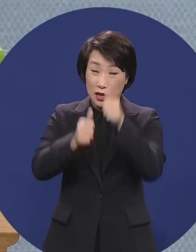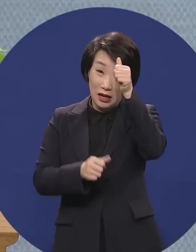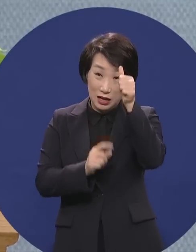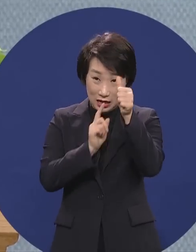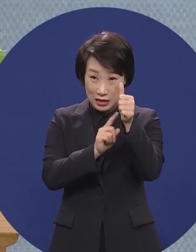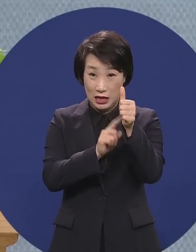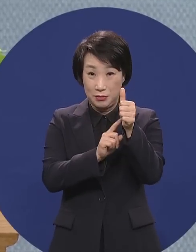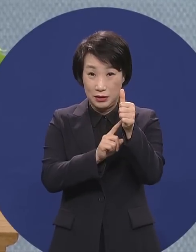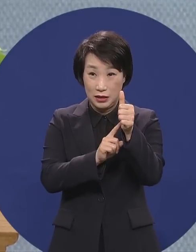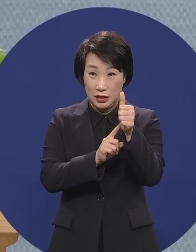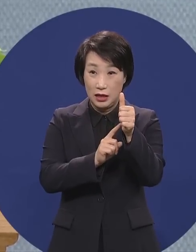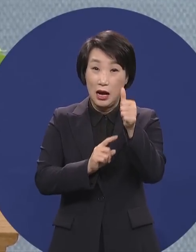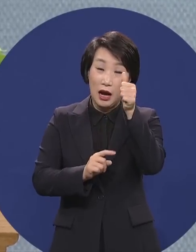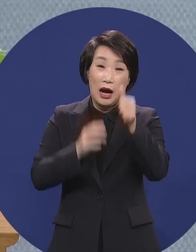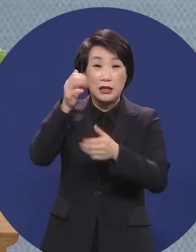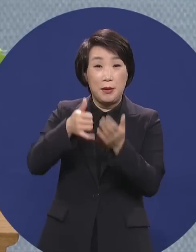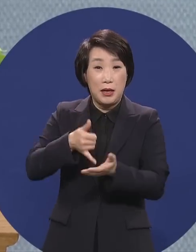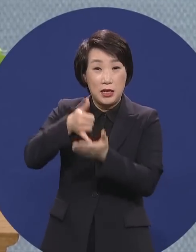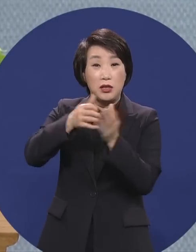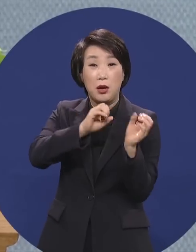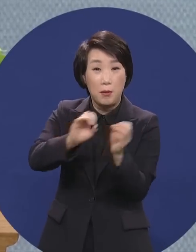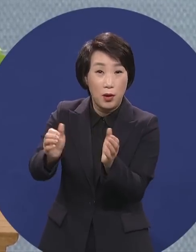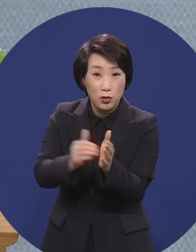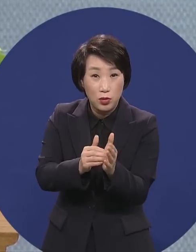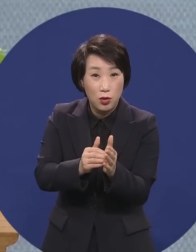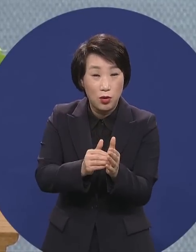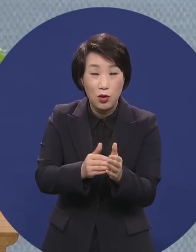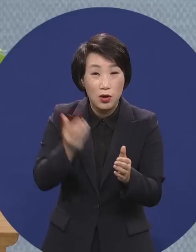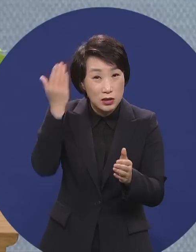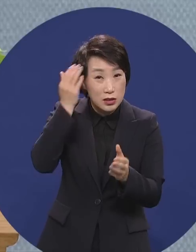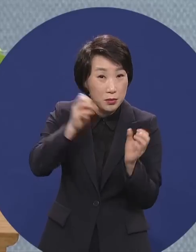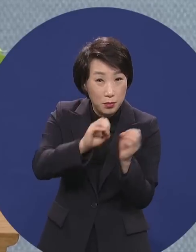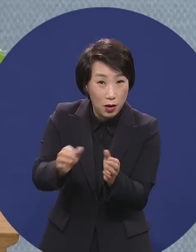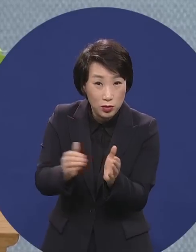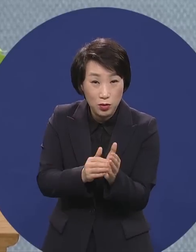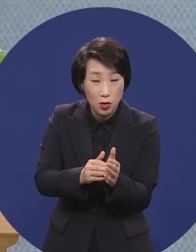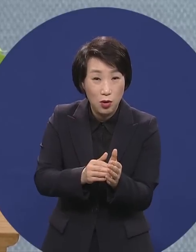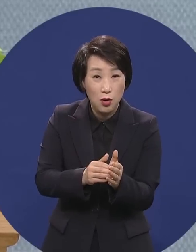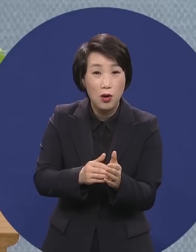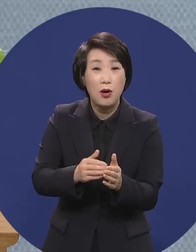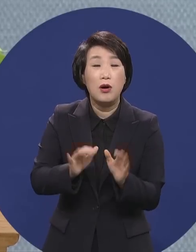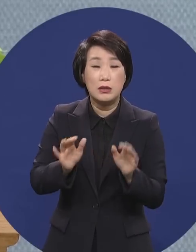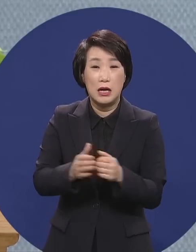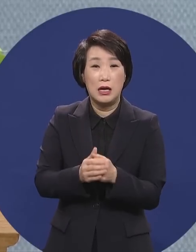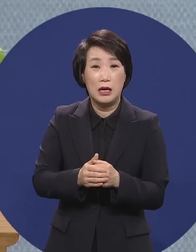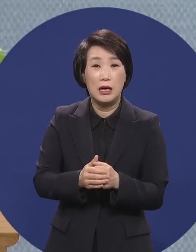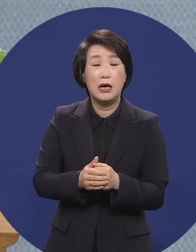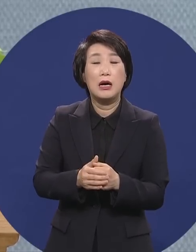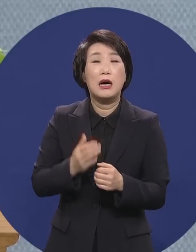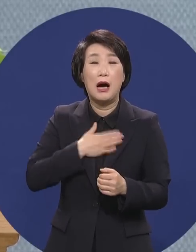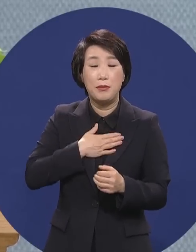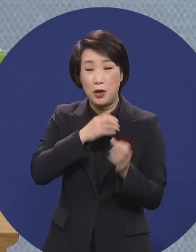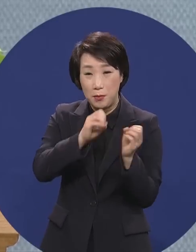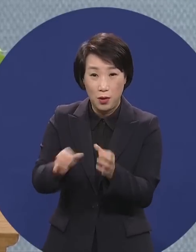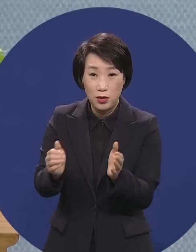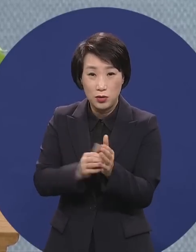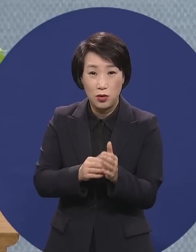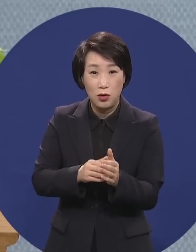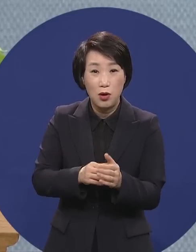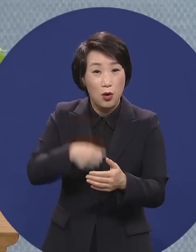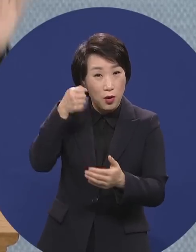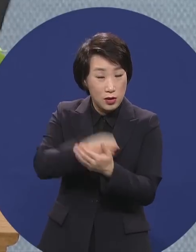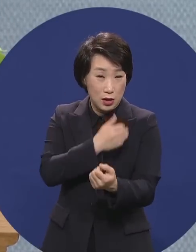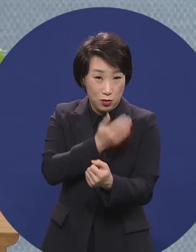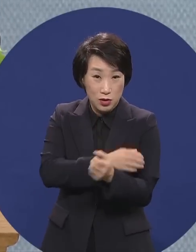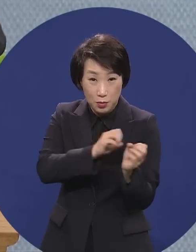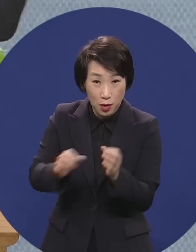아담이 하나님의 인격을 버리고 지식을 버리고 지성을 버리고 감성을 버리고 의지를